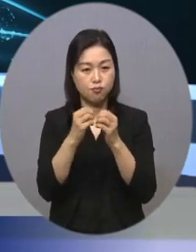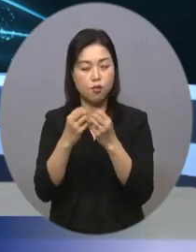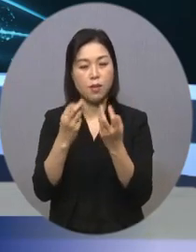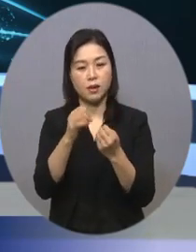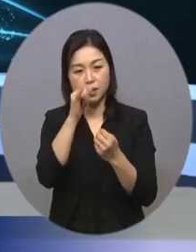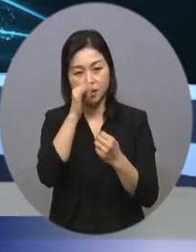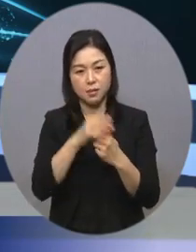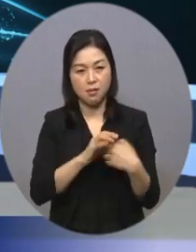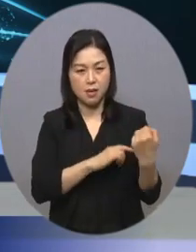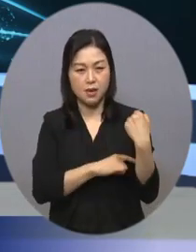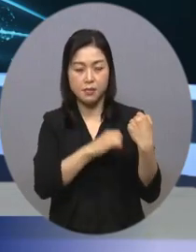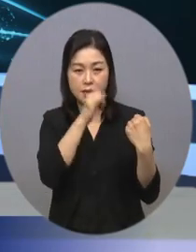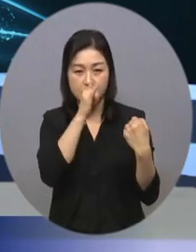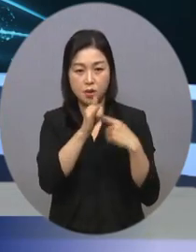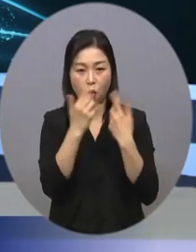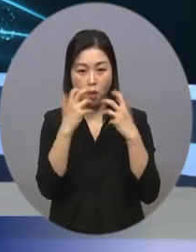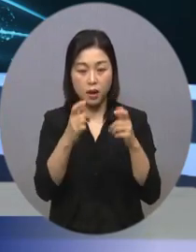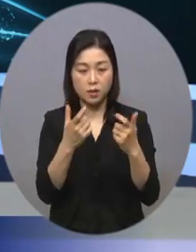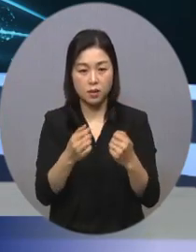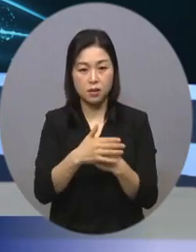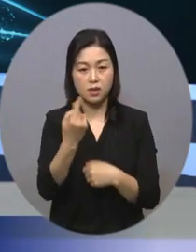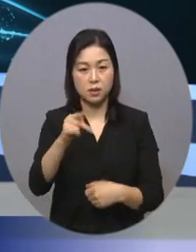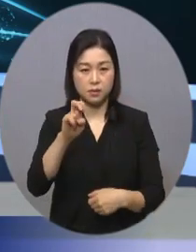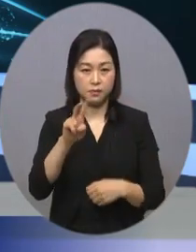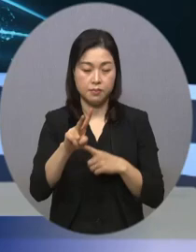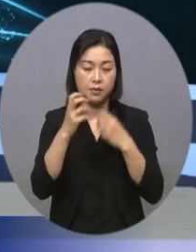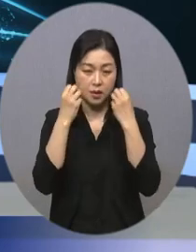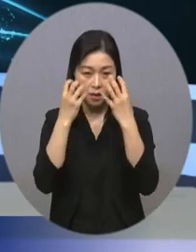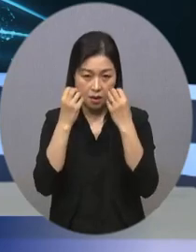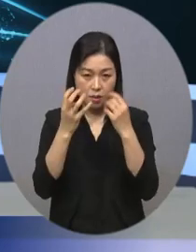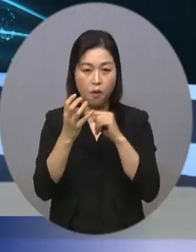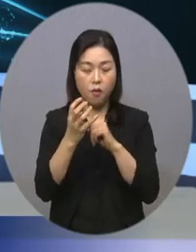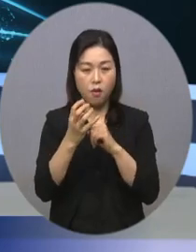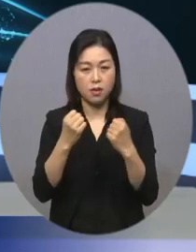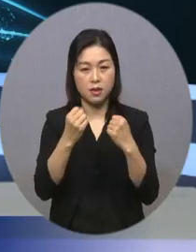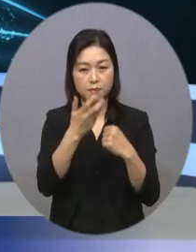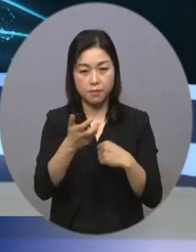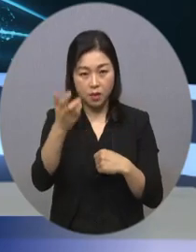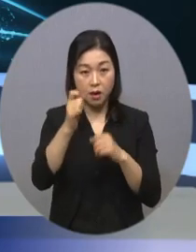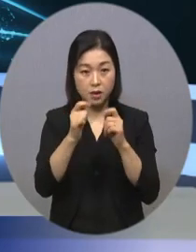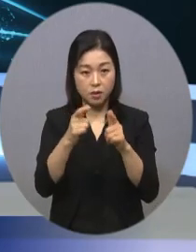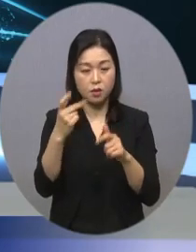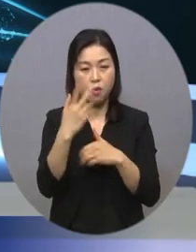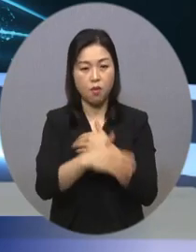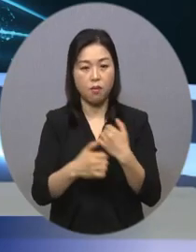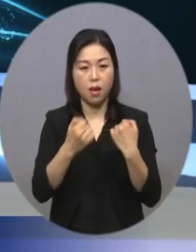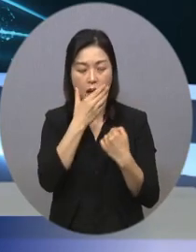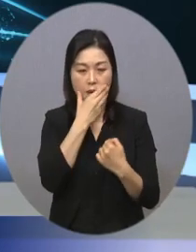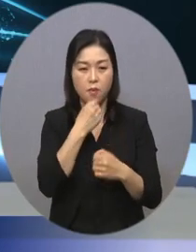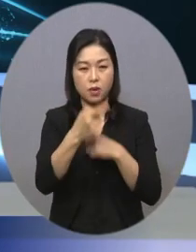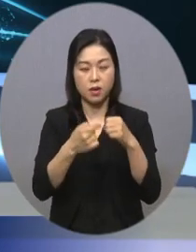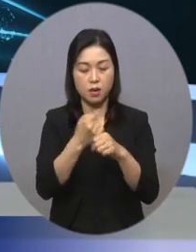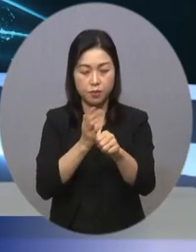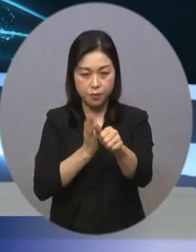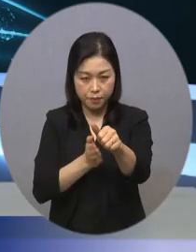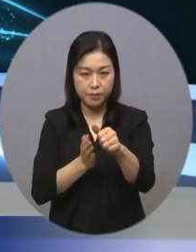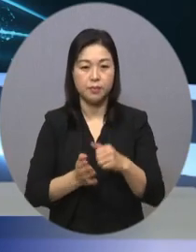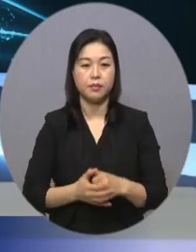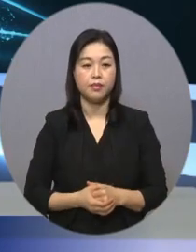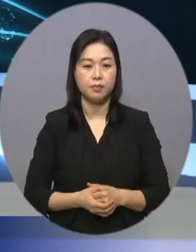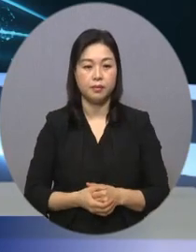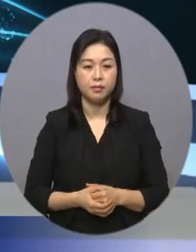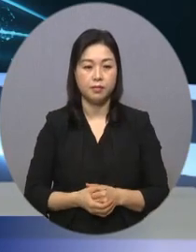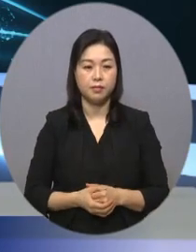용맹함의 상징인 호랑이처럼 2022년은 새로운 도약의 기회와 함께 건강하고 행복한 한 해 보내시기